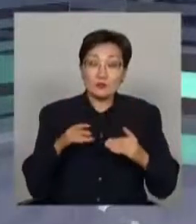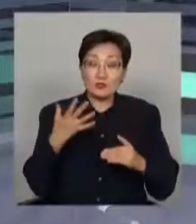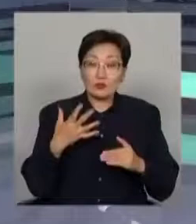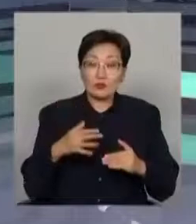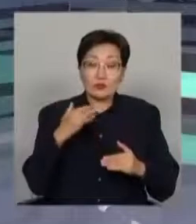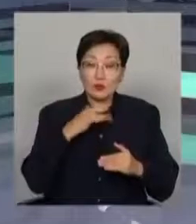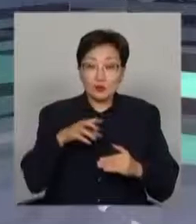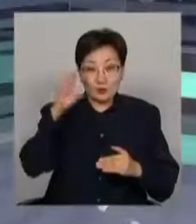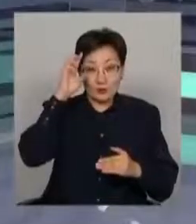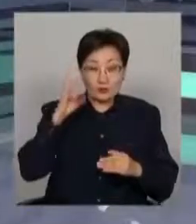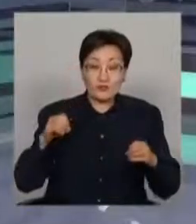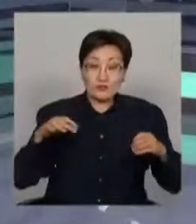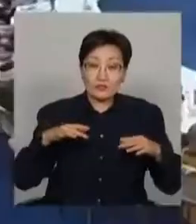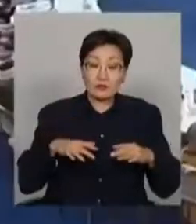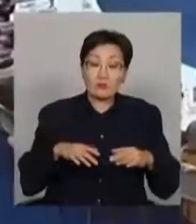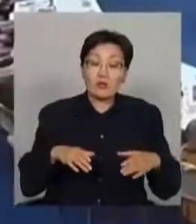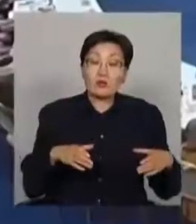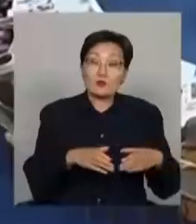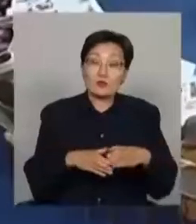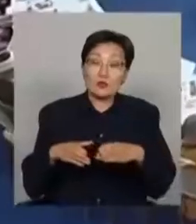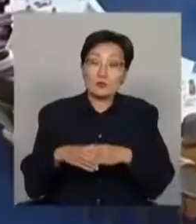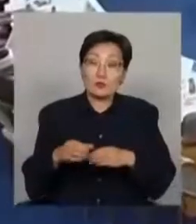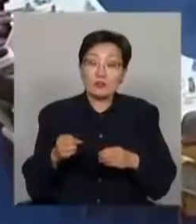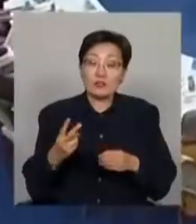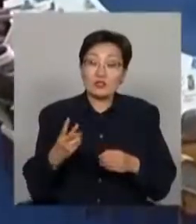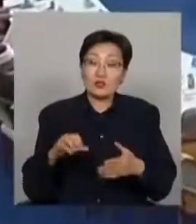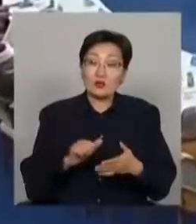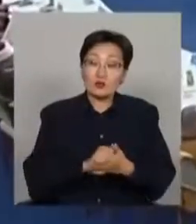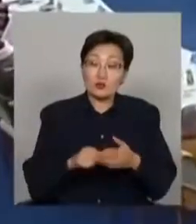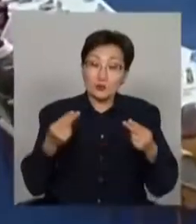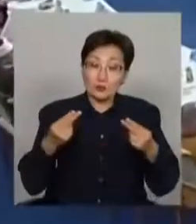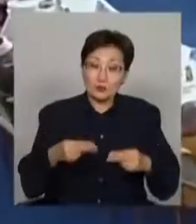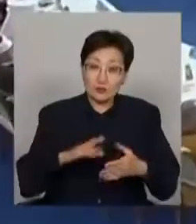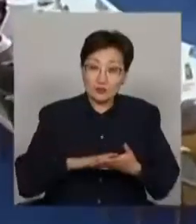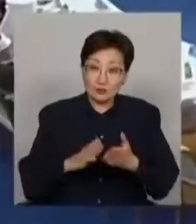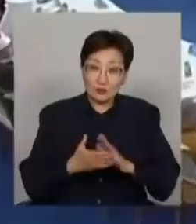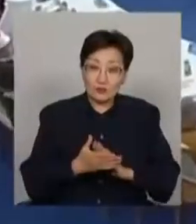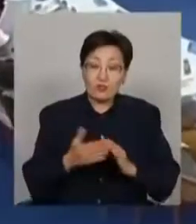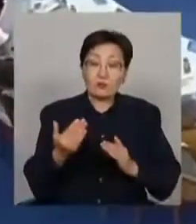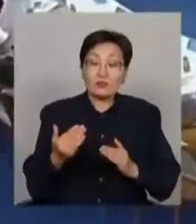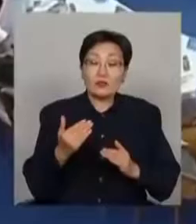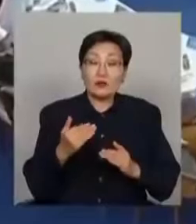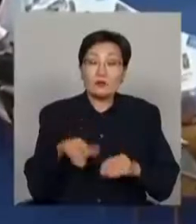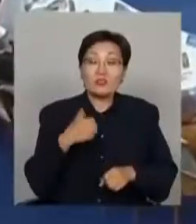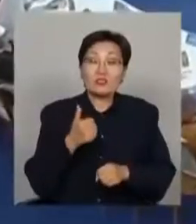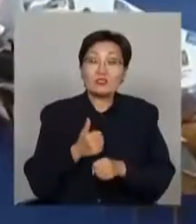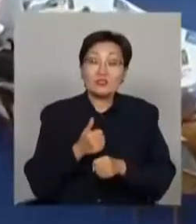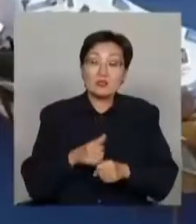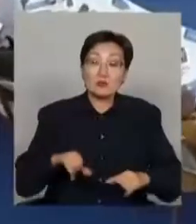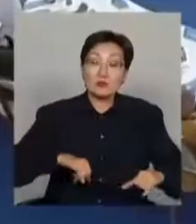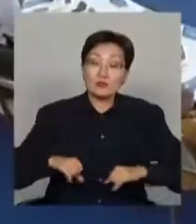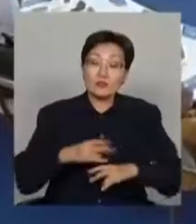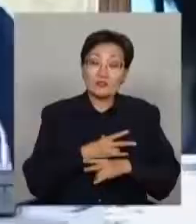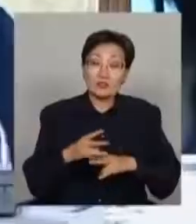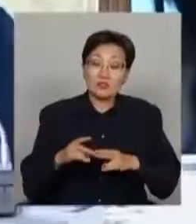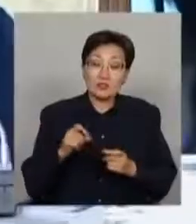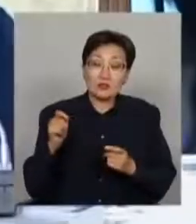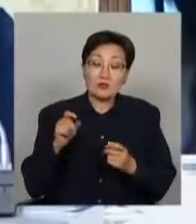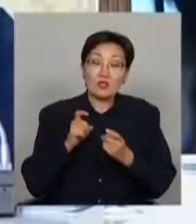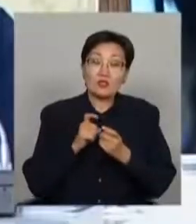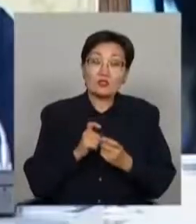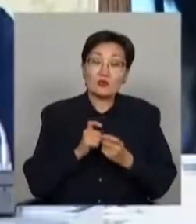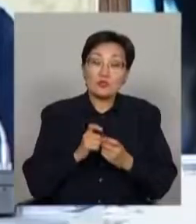көп елден жиналған делегаттар бірнеше құжатқа қол қойып келісімге келді. Олардың бастысы экстремизм мен соғысқа қарсы